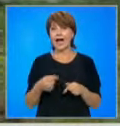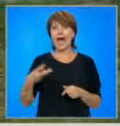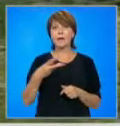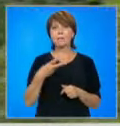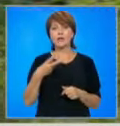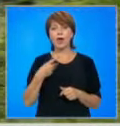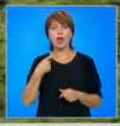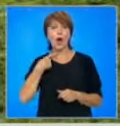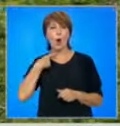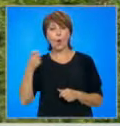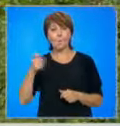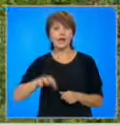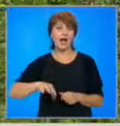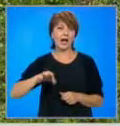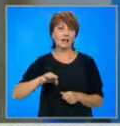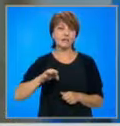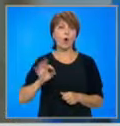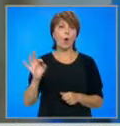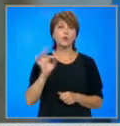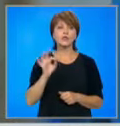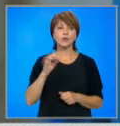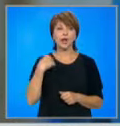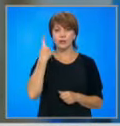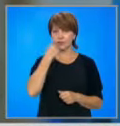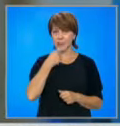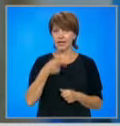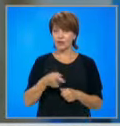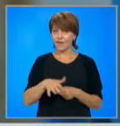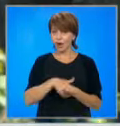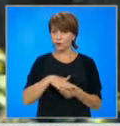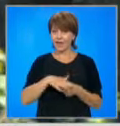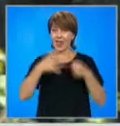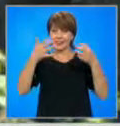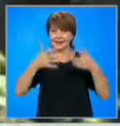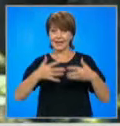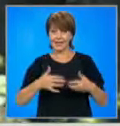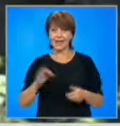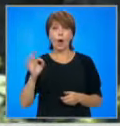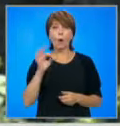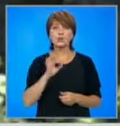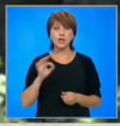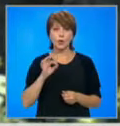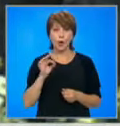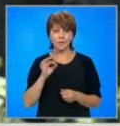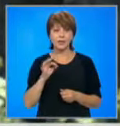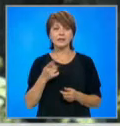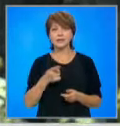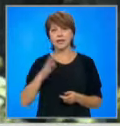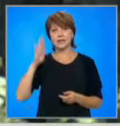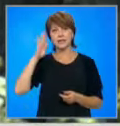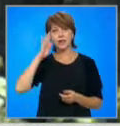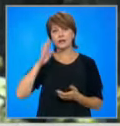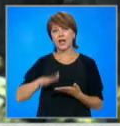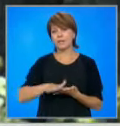губи качеството си на осигурено лице. И на това основание данните за осигуровките и за периода са служебно